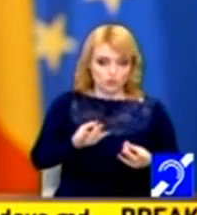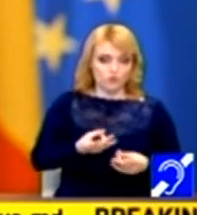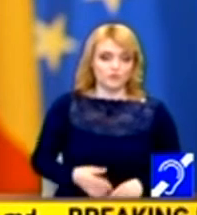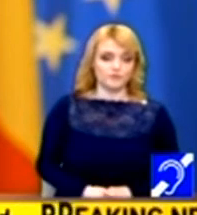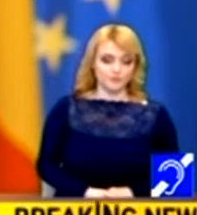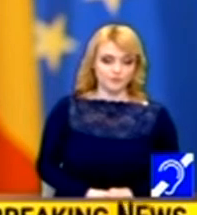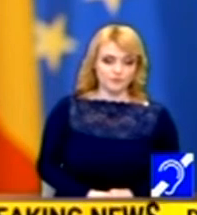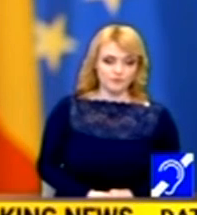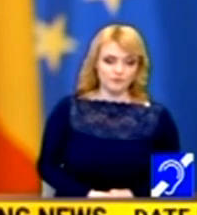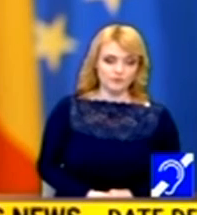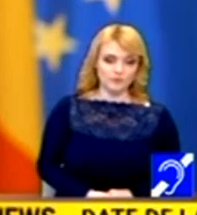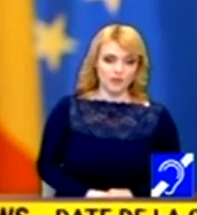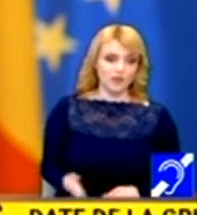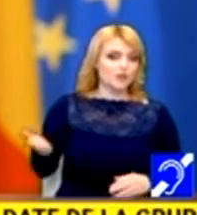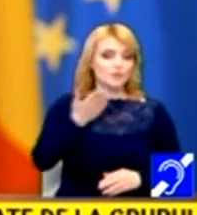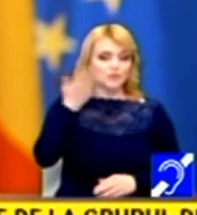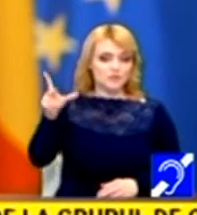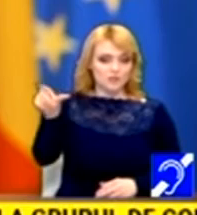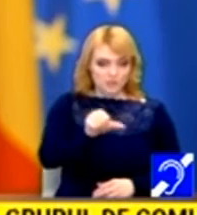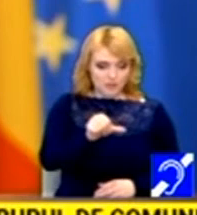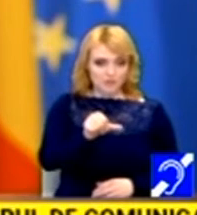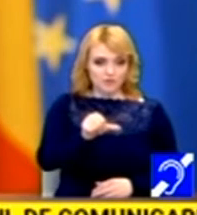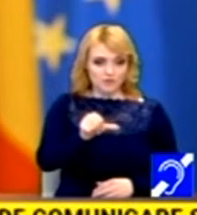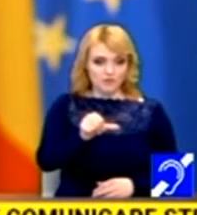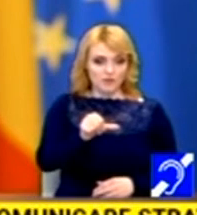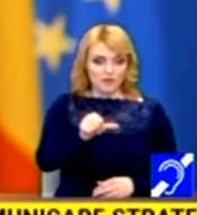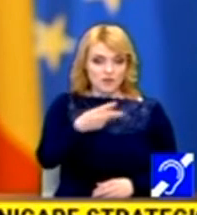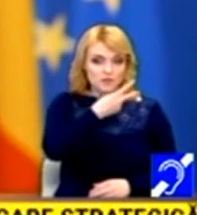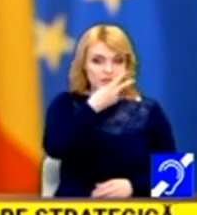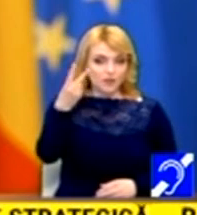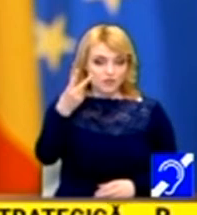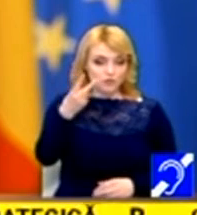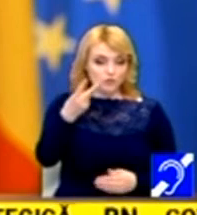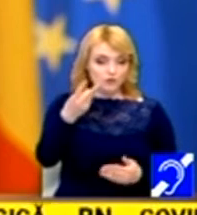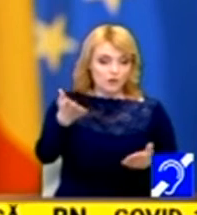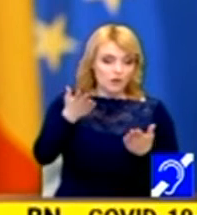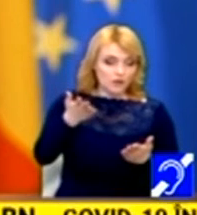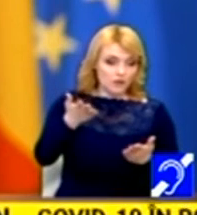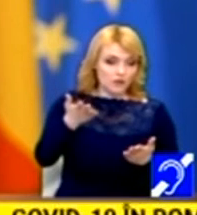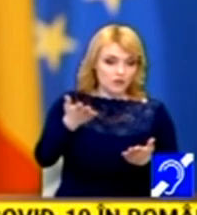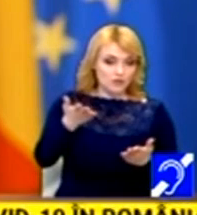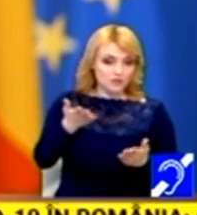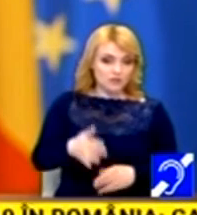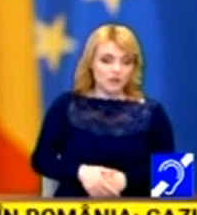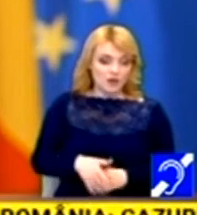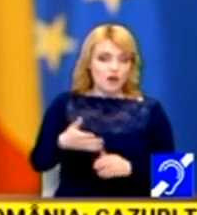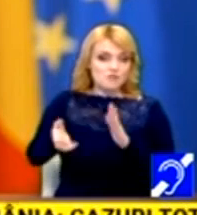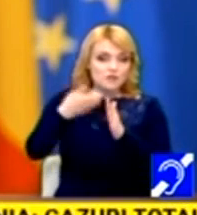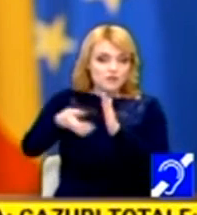impune. În ultimele săptămâni s-au văzut foarte bine deficiențele